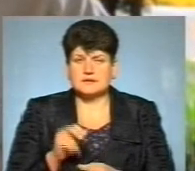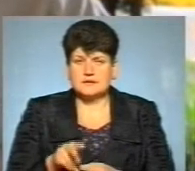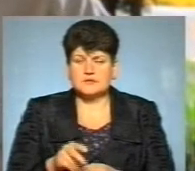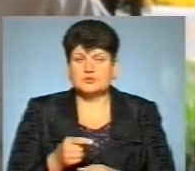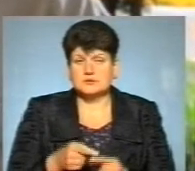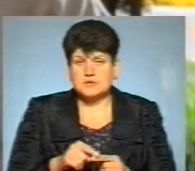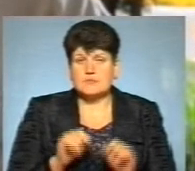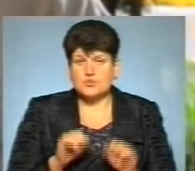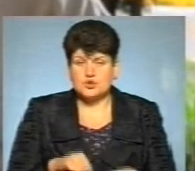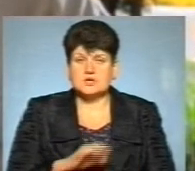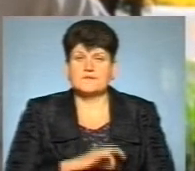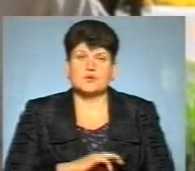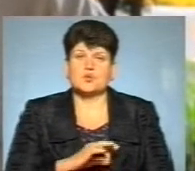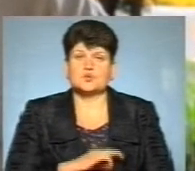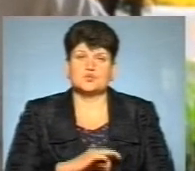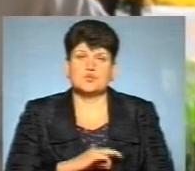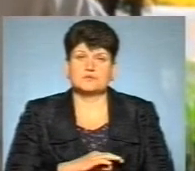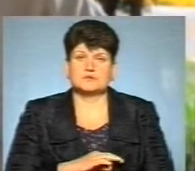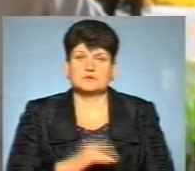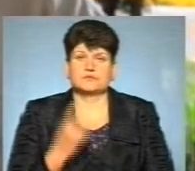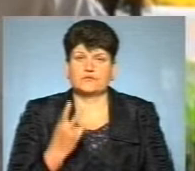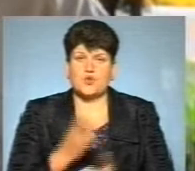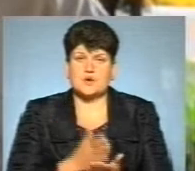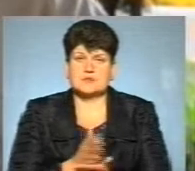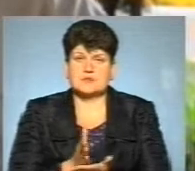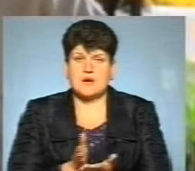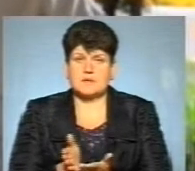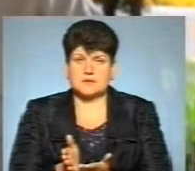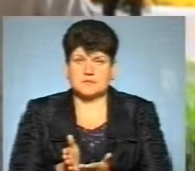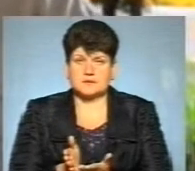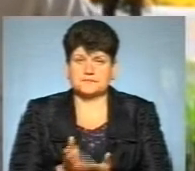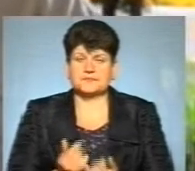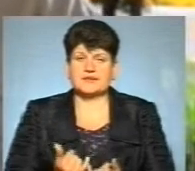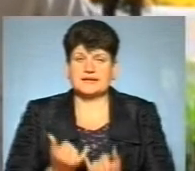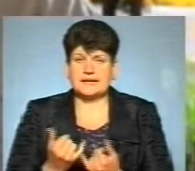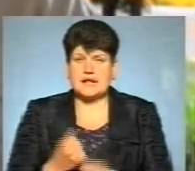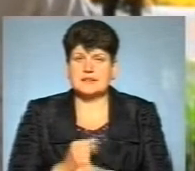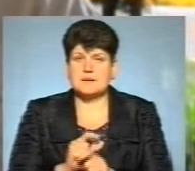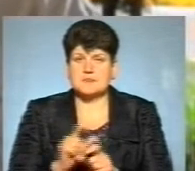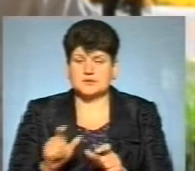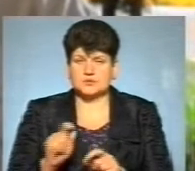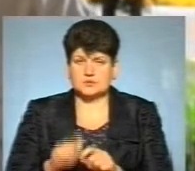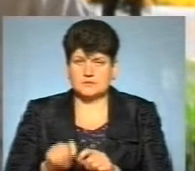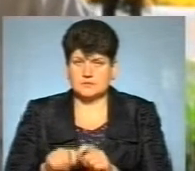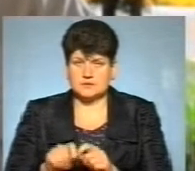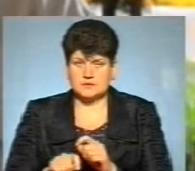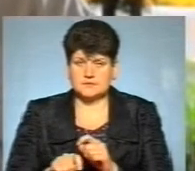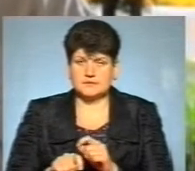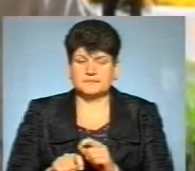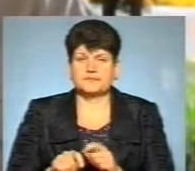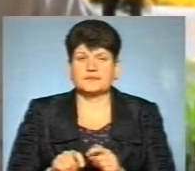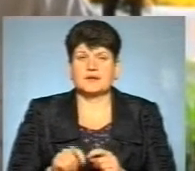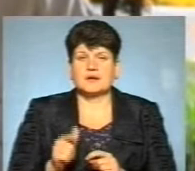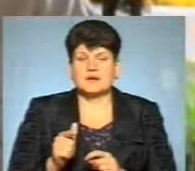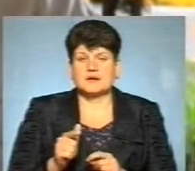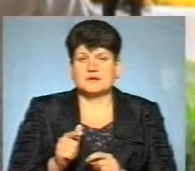можна використовувати в двох напрямках. Для лабораторної діагностики гострих випадків,